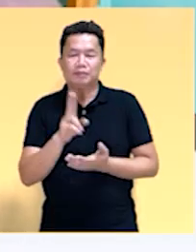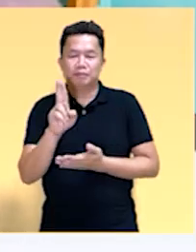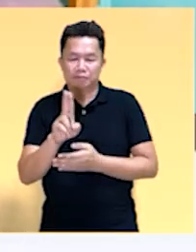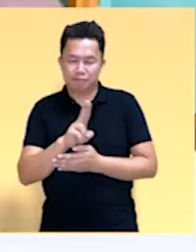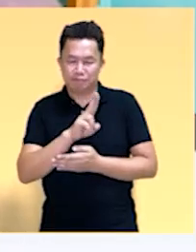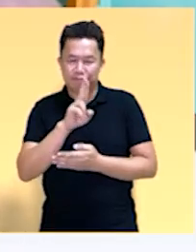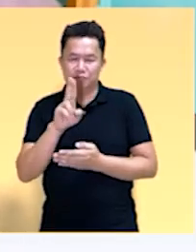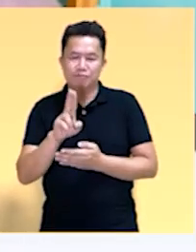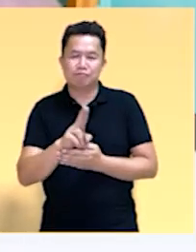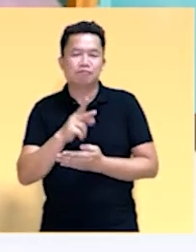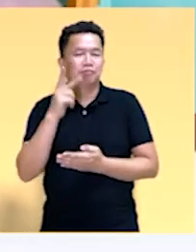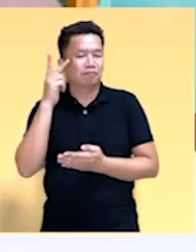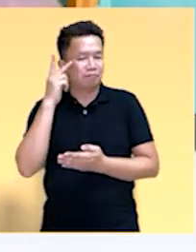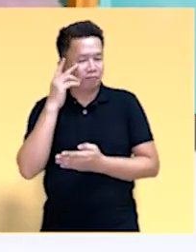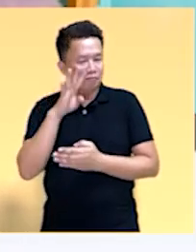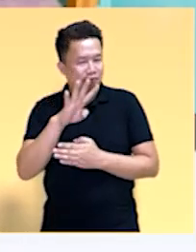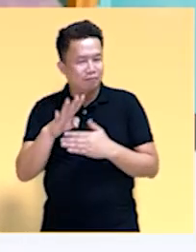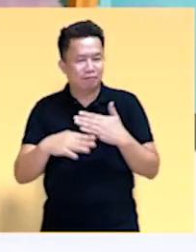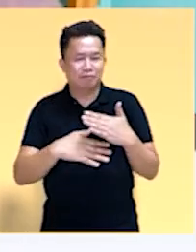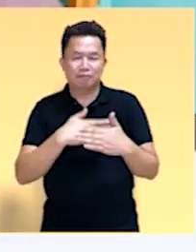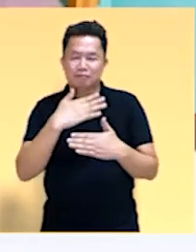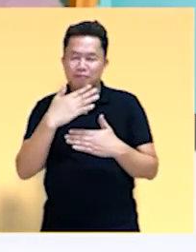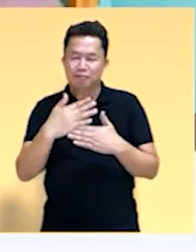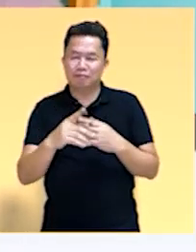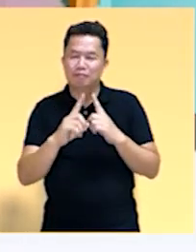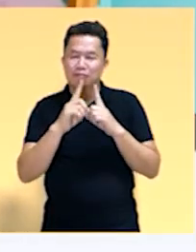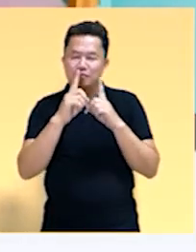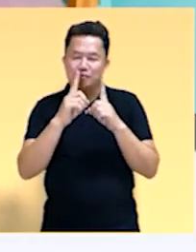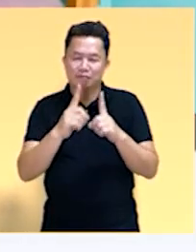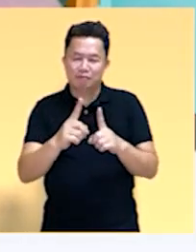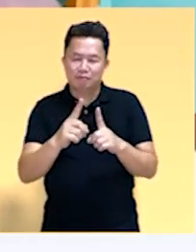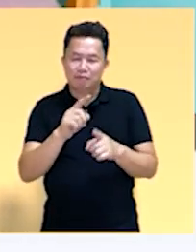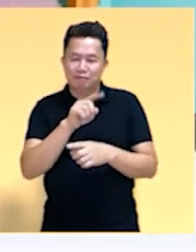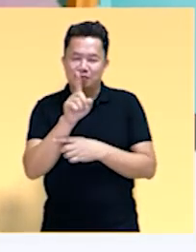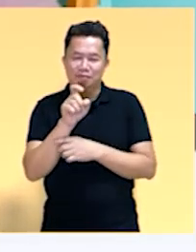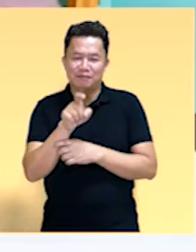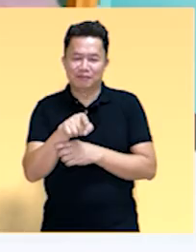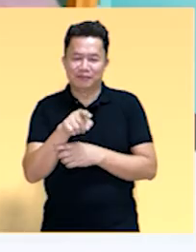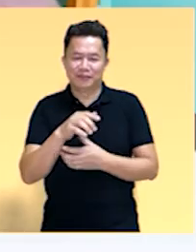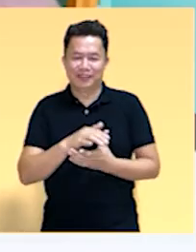Gamit ang Polya's 4-step procedure, sagutin ang mga tanong.